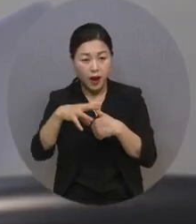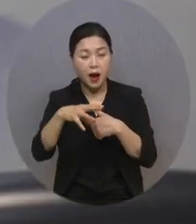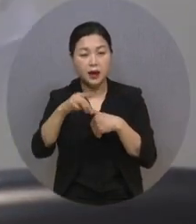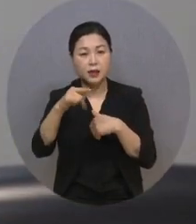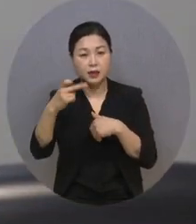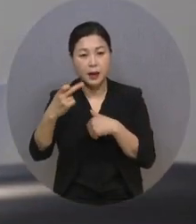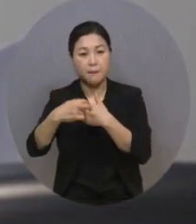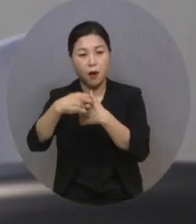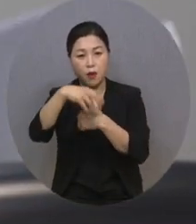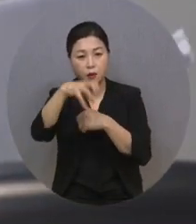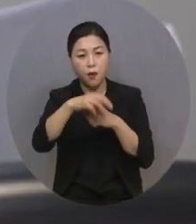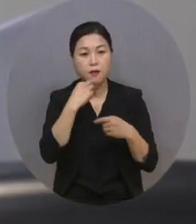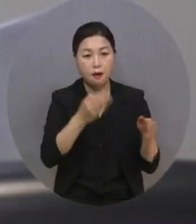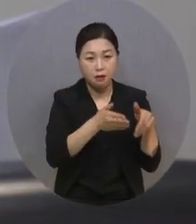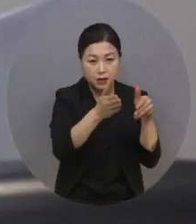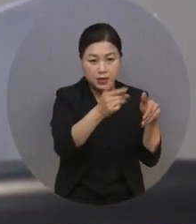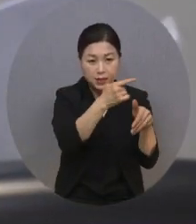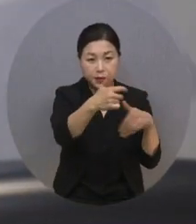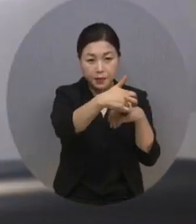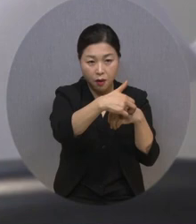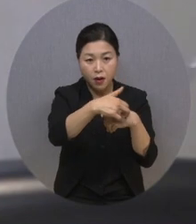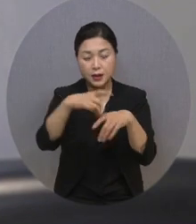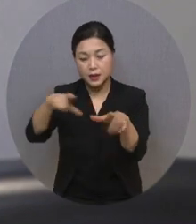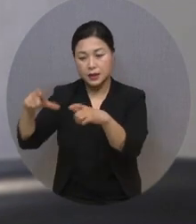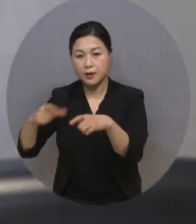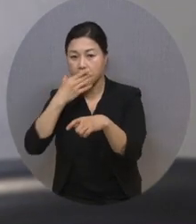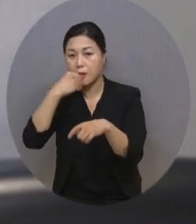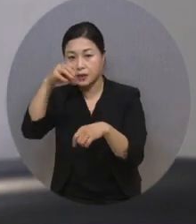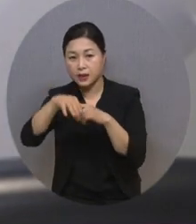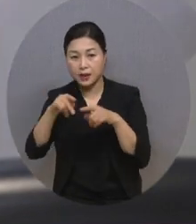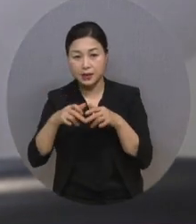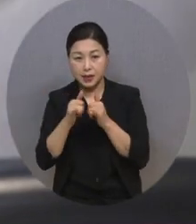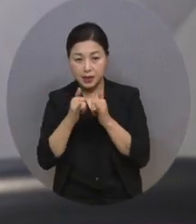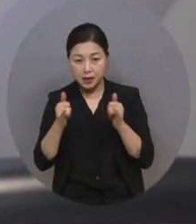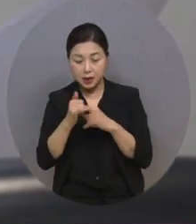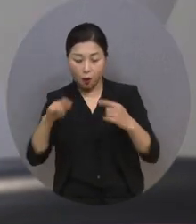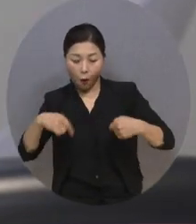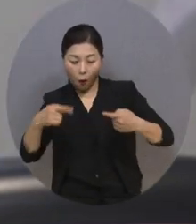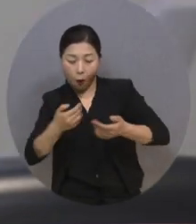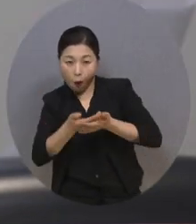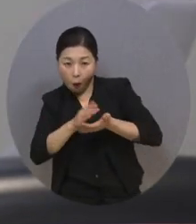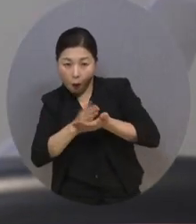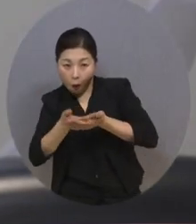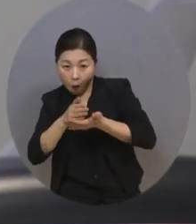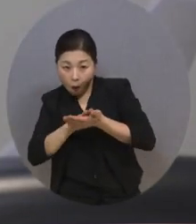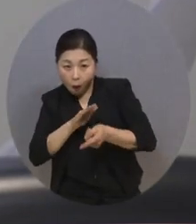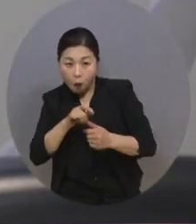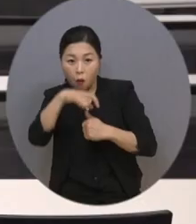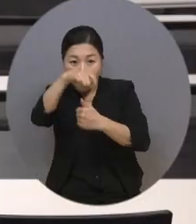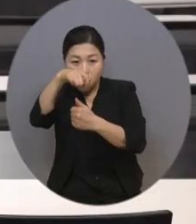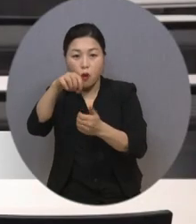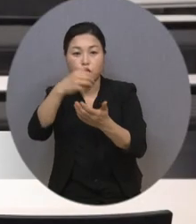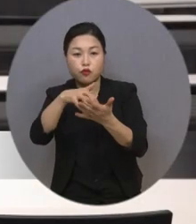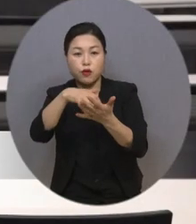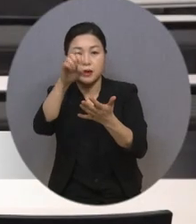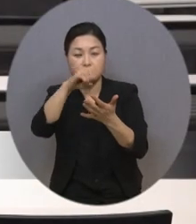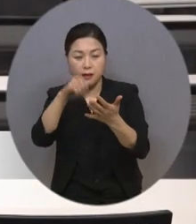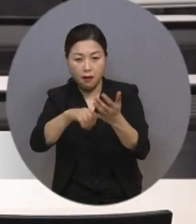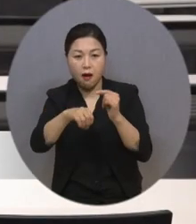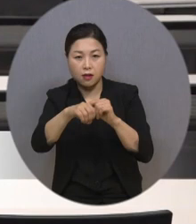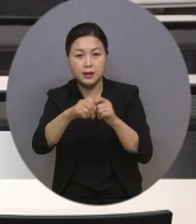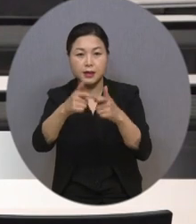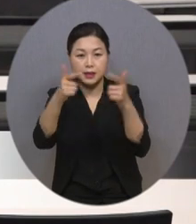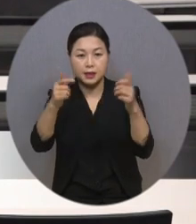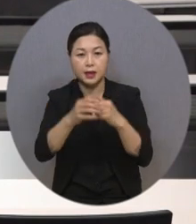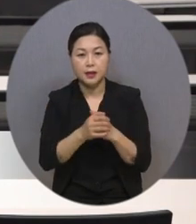지역 대형 병원과 지역 복지관에 이르기까지 발달장애인 휠마스터 고용률이 증가하고 있습니다. 직접 이제 공구를